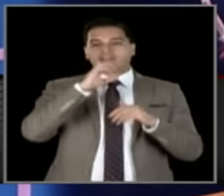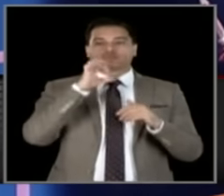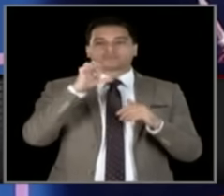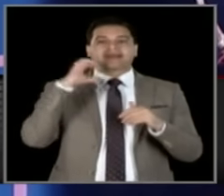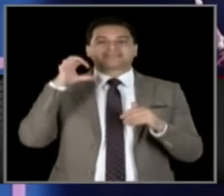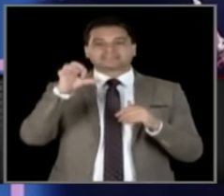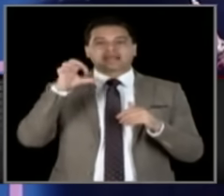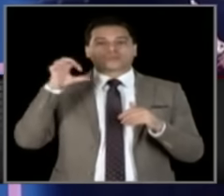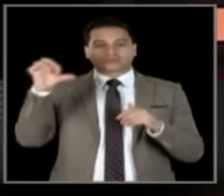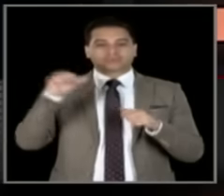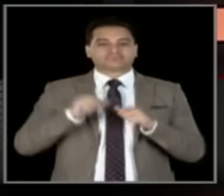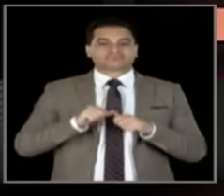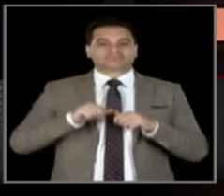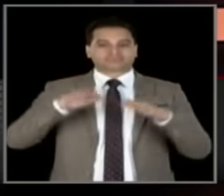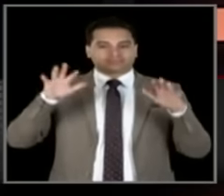12 1999.